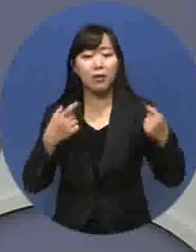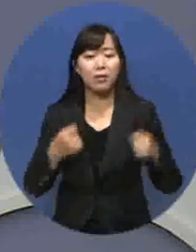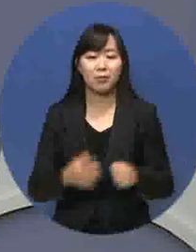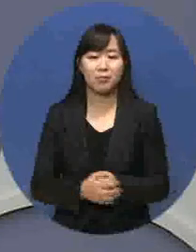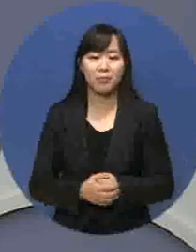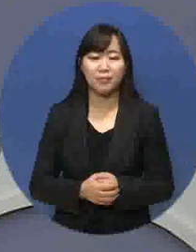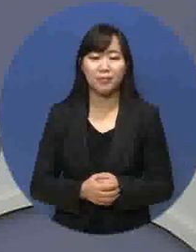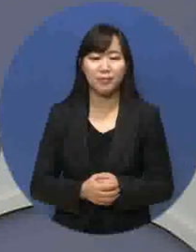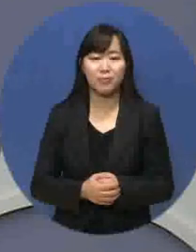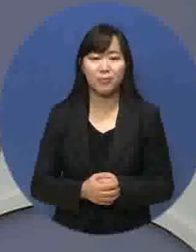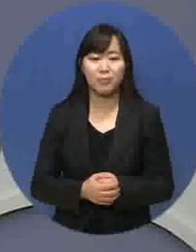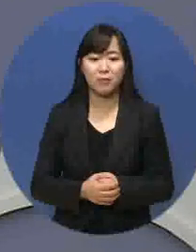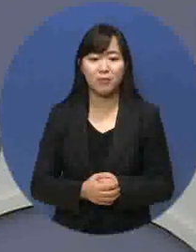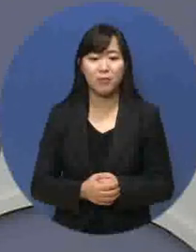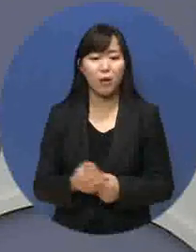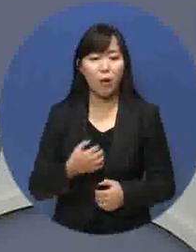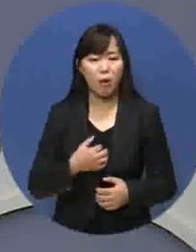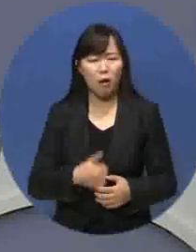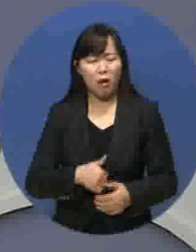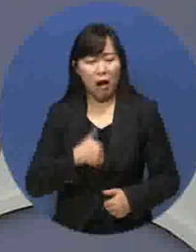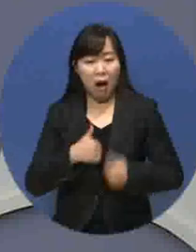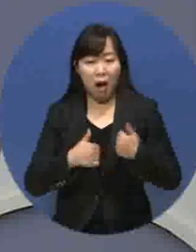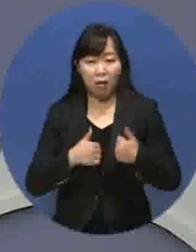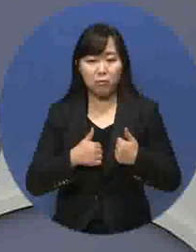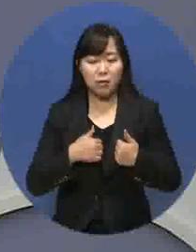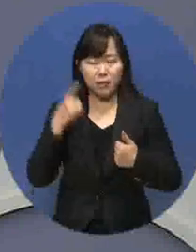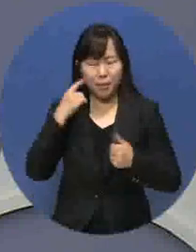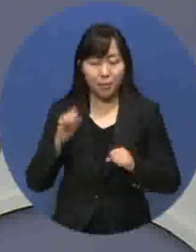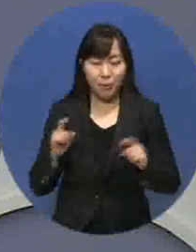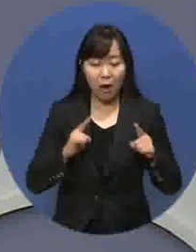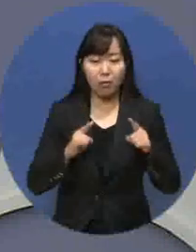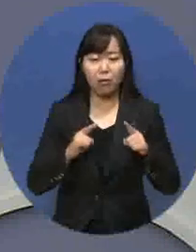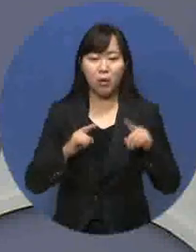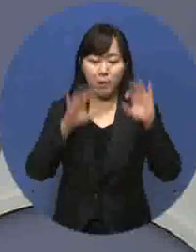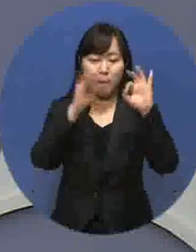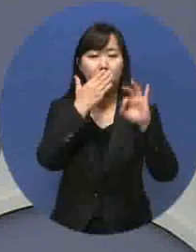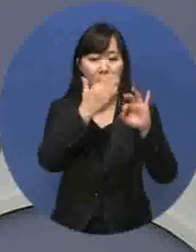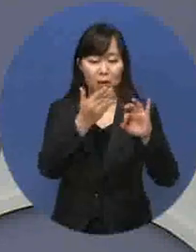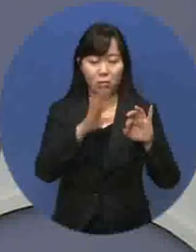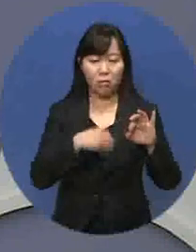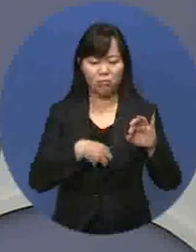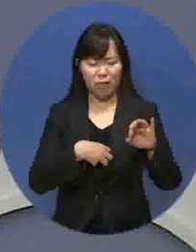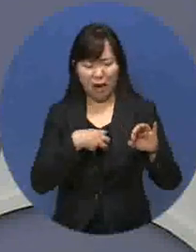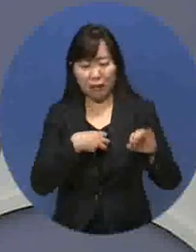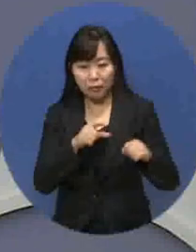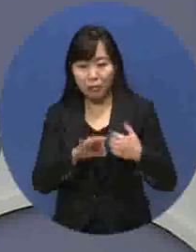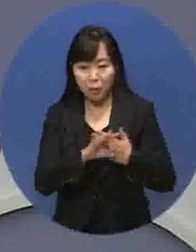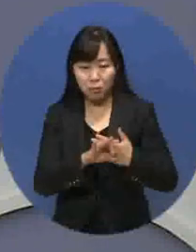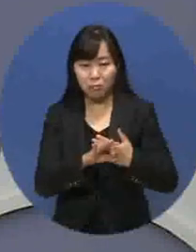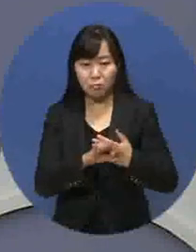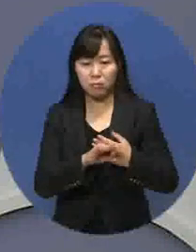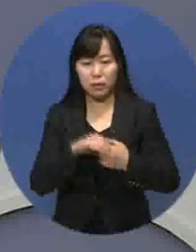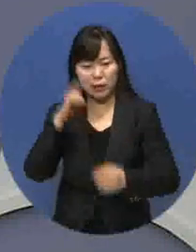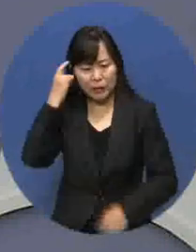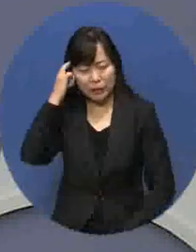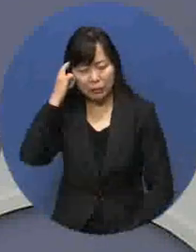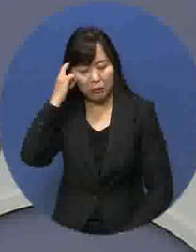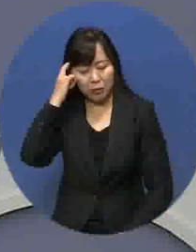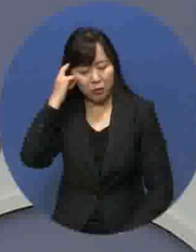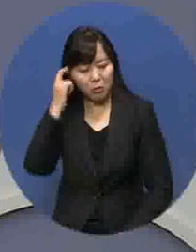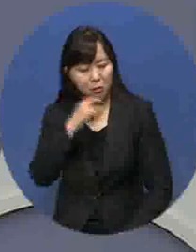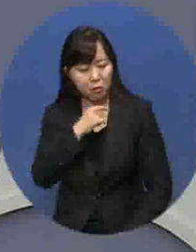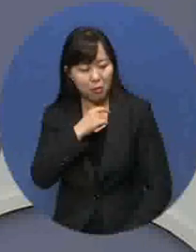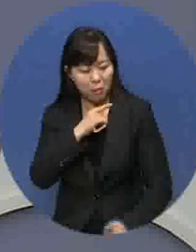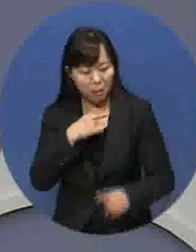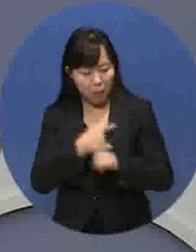이제 문제는 이제 분노만 하더라도 이성이라는 걸 차리고서 이제 객관적으로 볼 수가 있는데 혐오가 들어오면 이제 이성적이긴 좀 힘들어지지